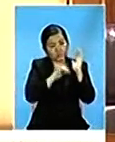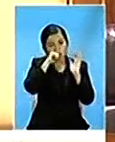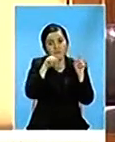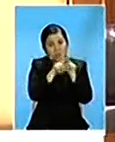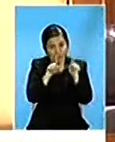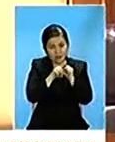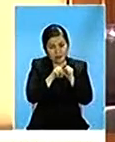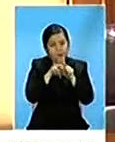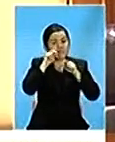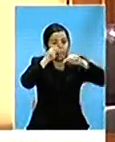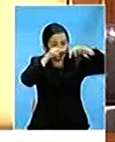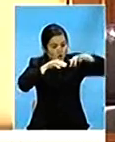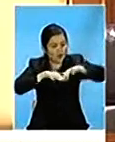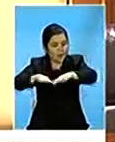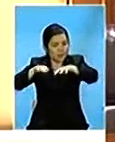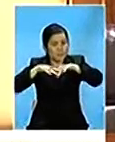ำเป็น